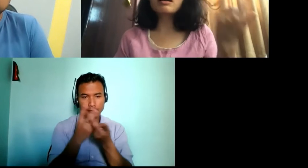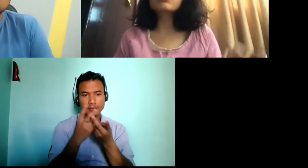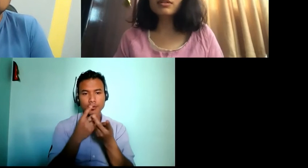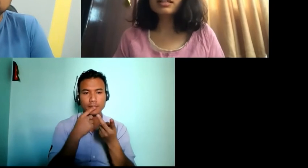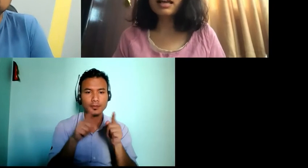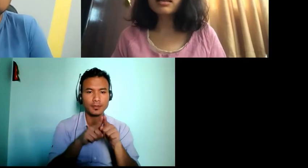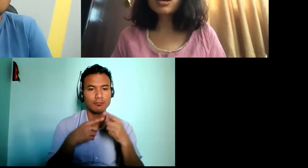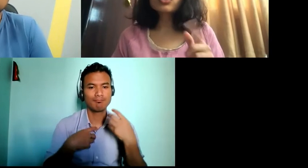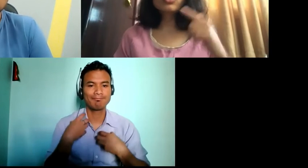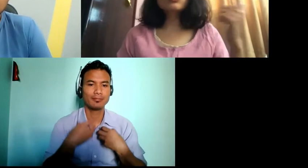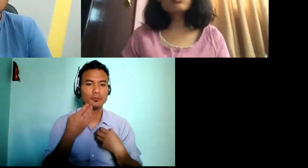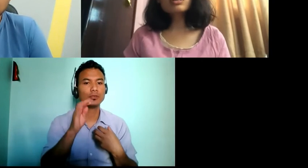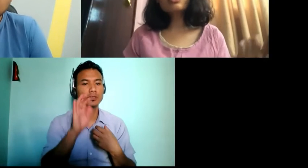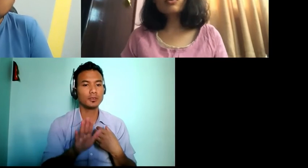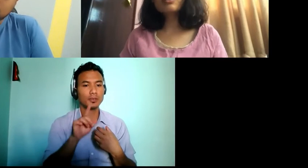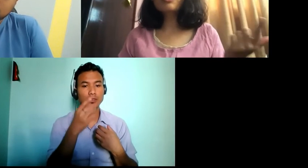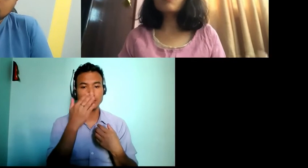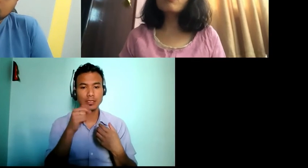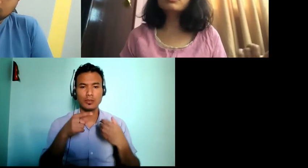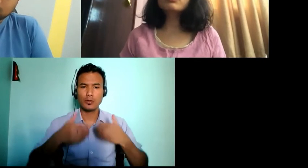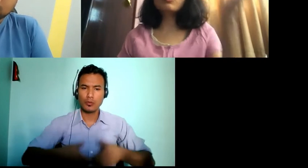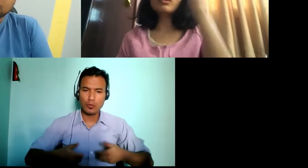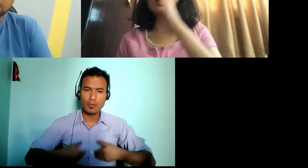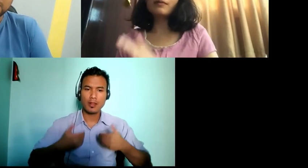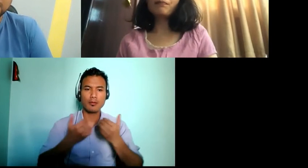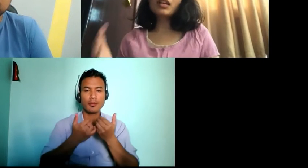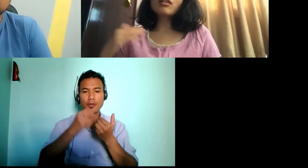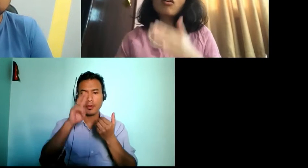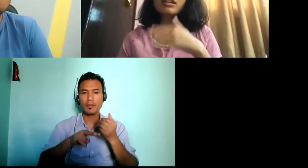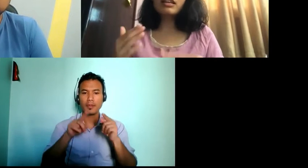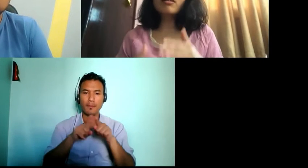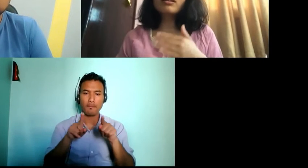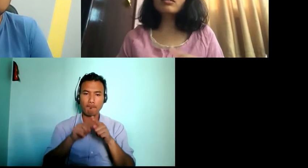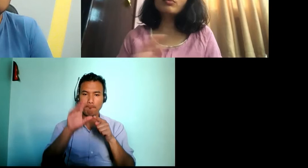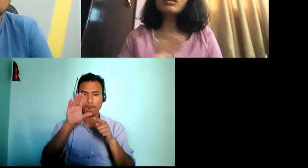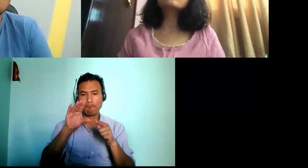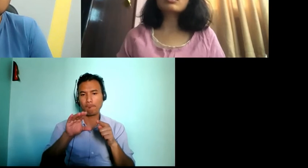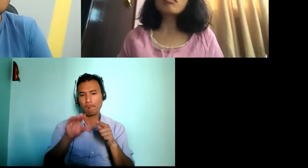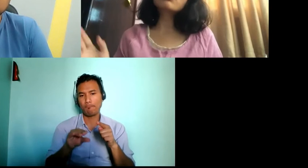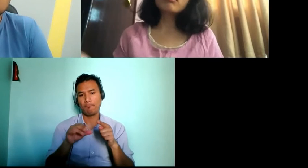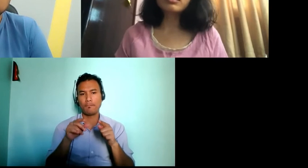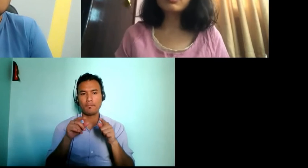पनि डाउट गर्न थाल्ने. सो त्यो जुन इन्जोय गर्ने मोमेन्ट छ त्यो पनि घट्दै गएर त्यो पनि